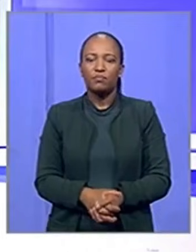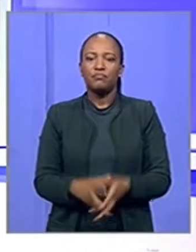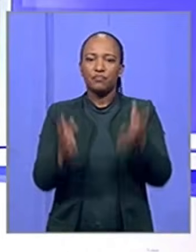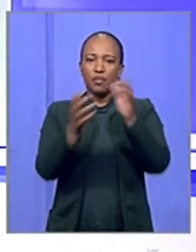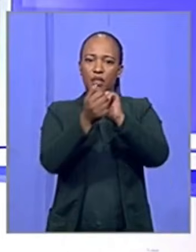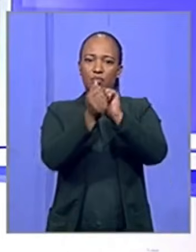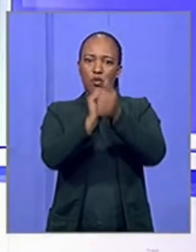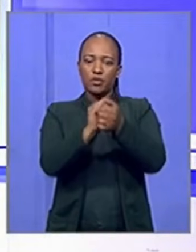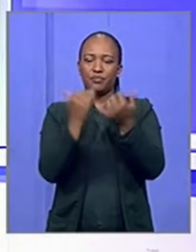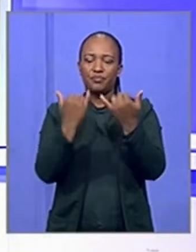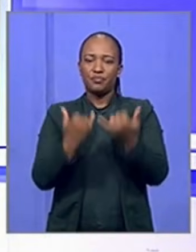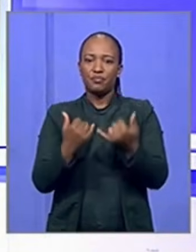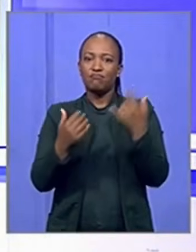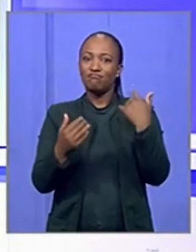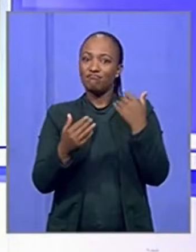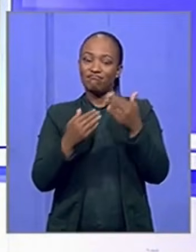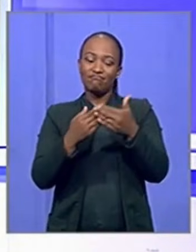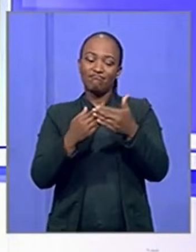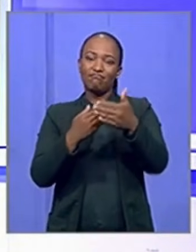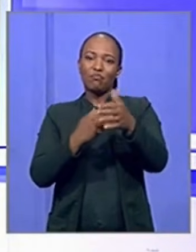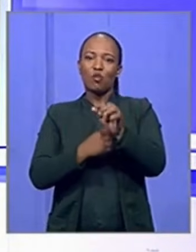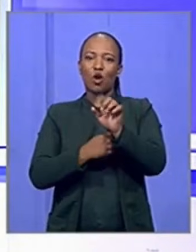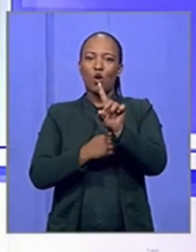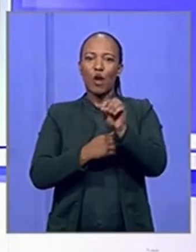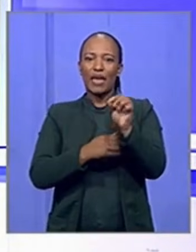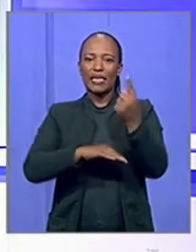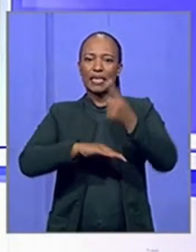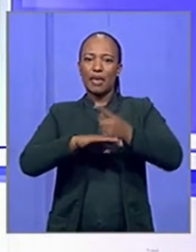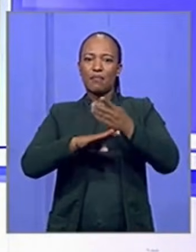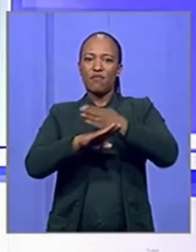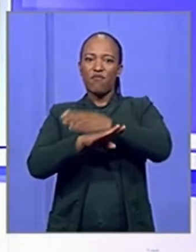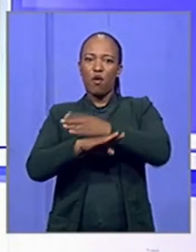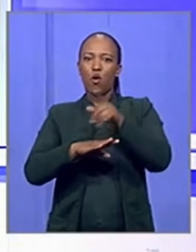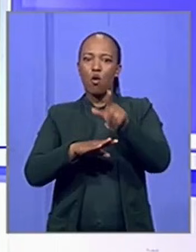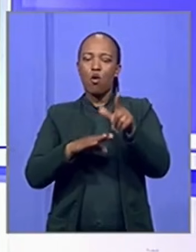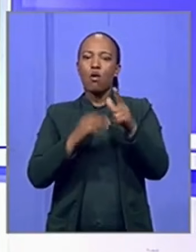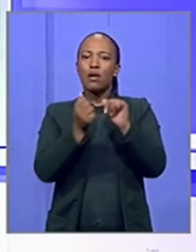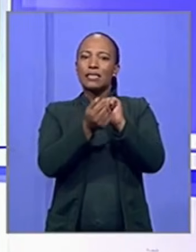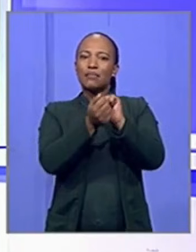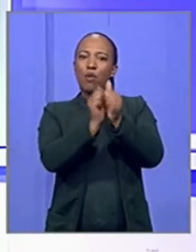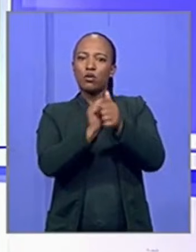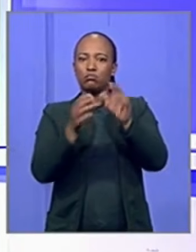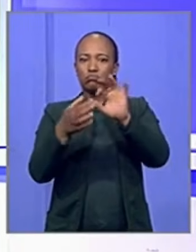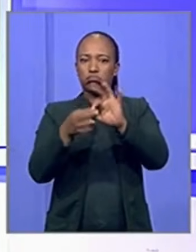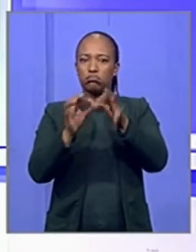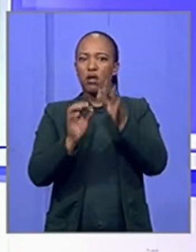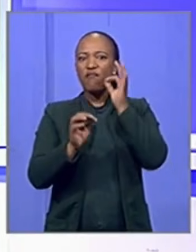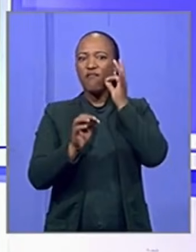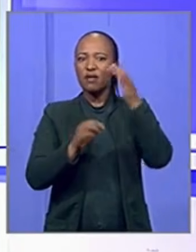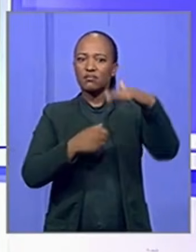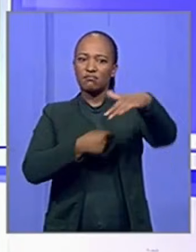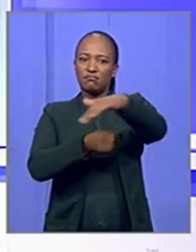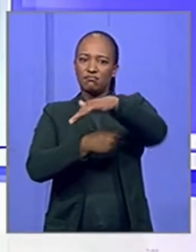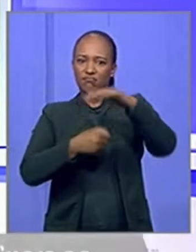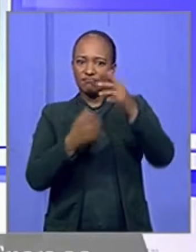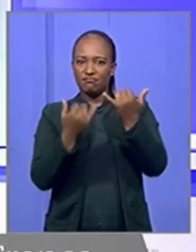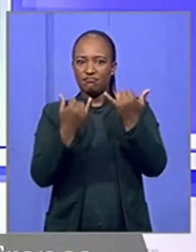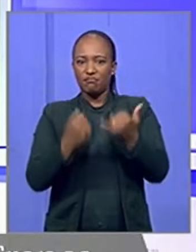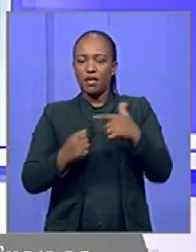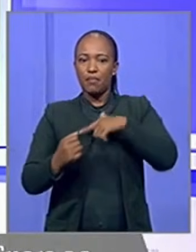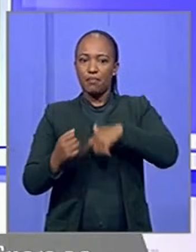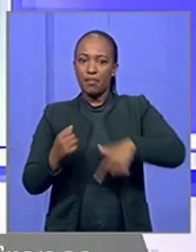Dipapading re fumana hore o setse matsatsi a lekgolo pele ho dipapadi tsa di-Olimpiki Paris naheng ya France mme ditlhophiso di mothinyeng wa ho qetela.